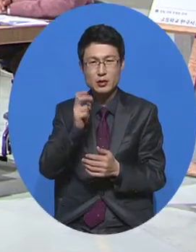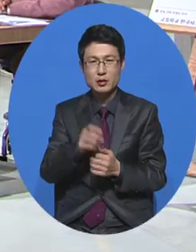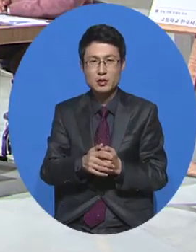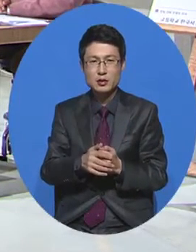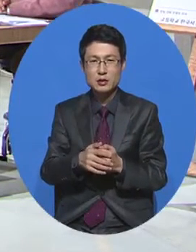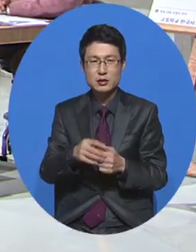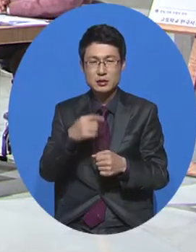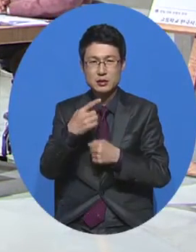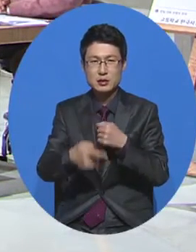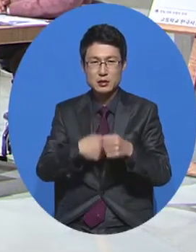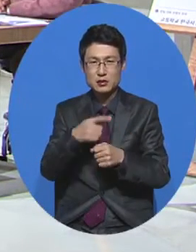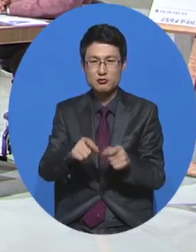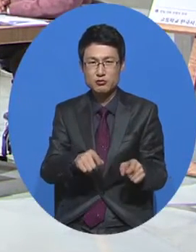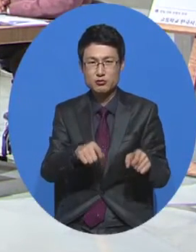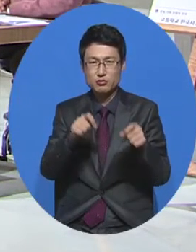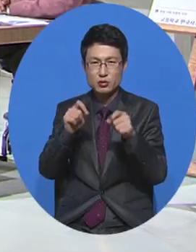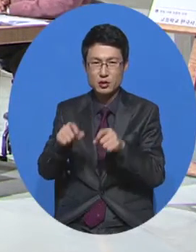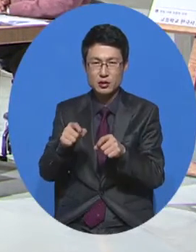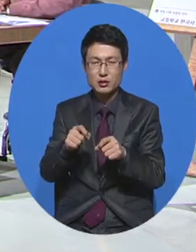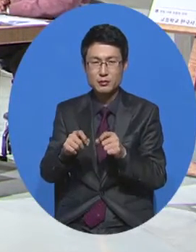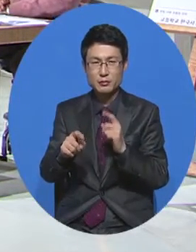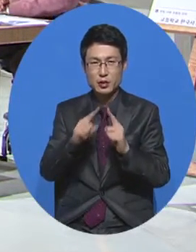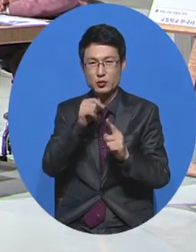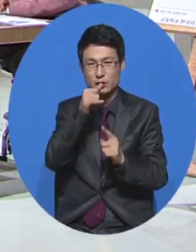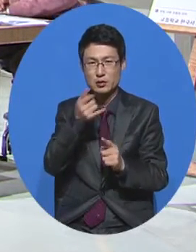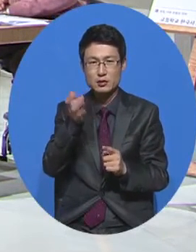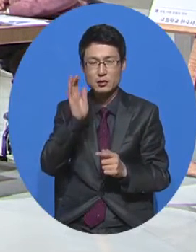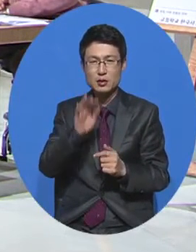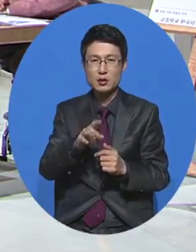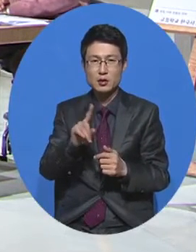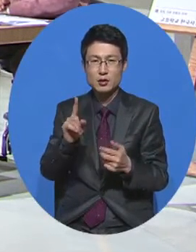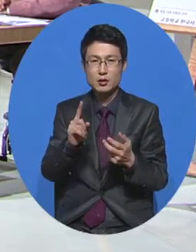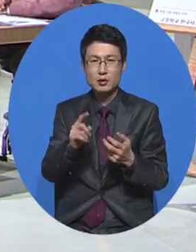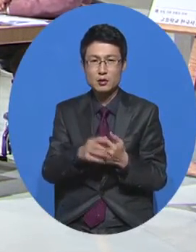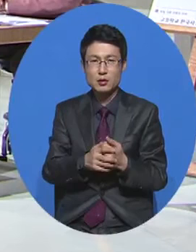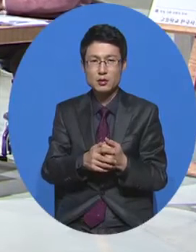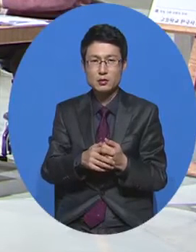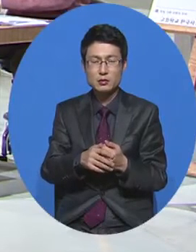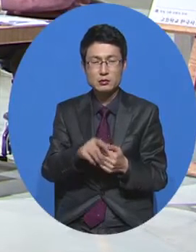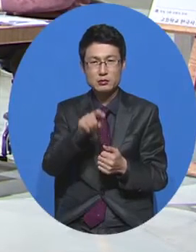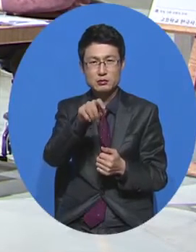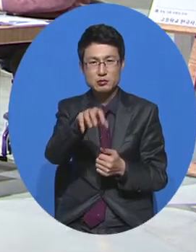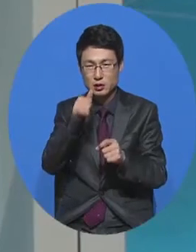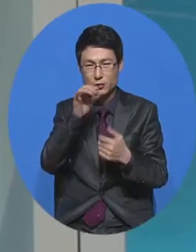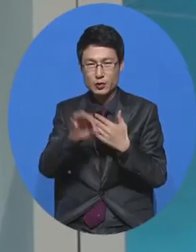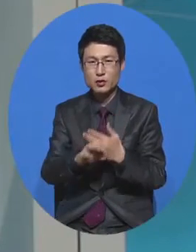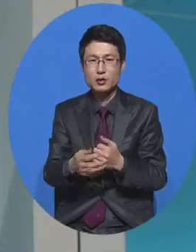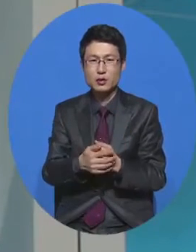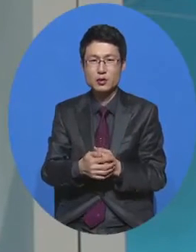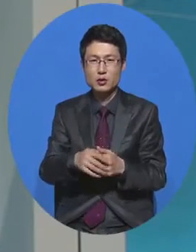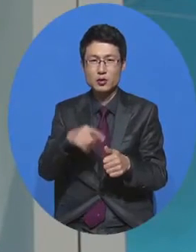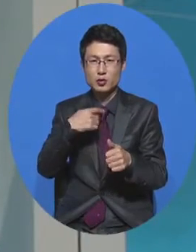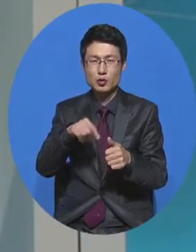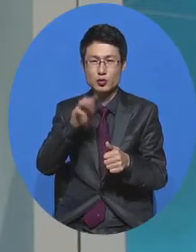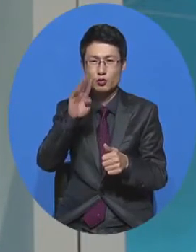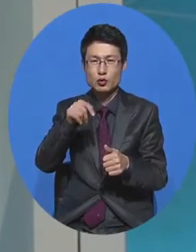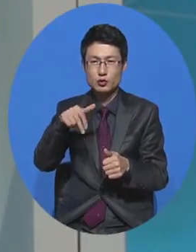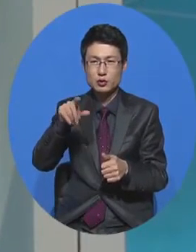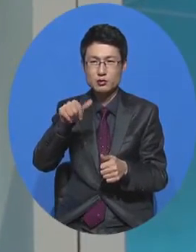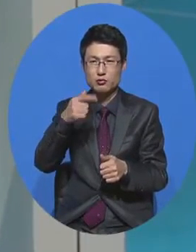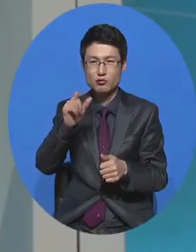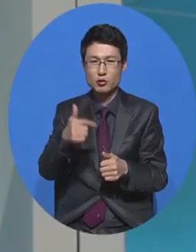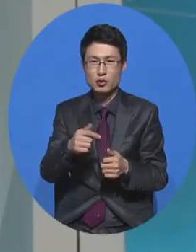연휴에 뭐 이런 얘기도 현장에서는 조금 나오는 것 같은데 어떻게 현장 분위기는 어떻습니까 교육부 장관 고시로